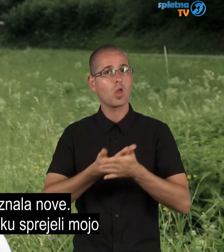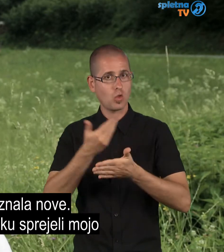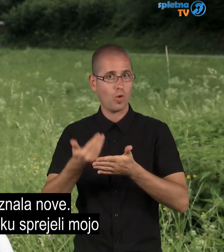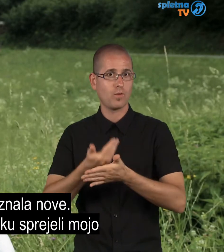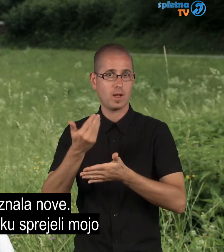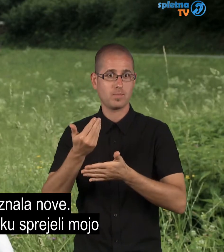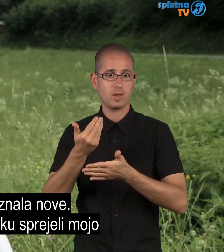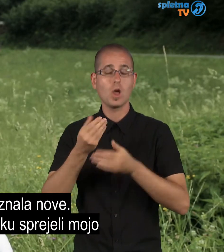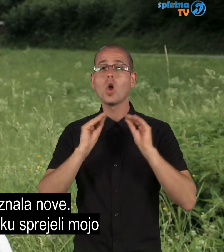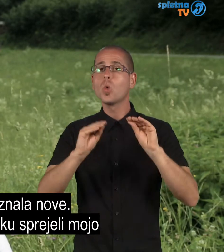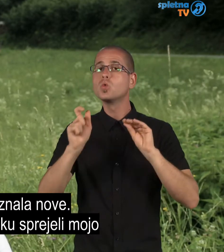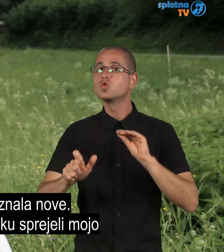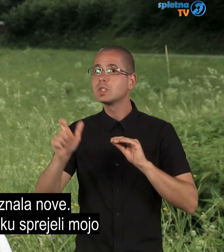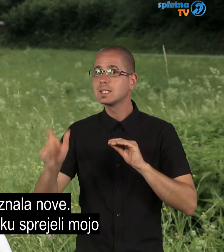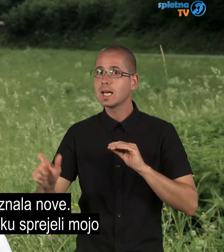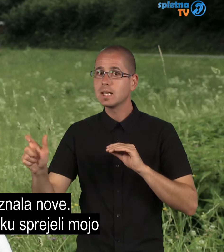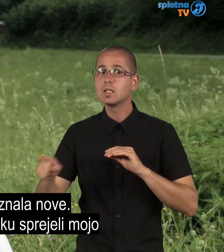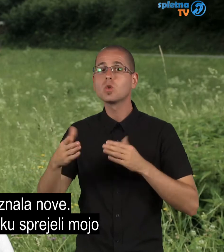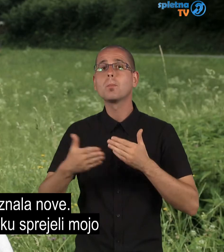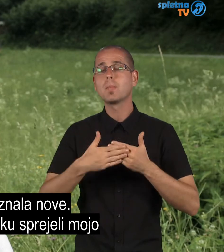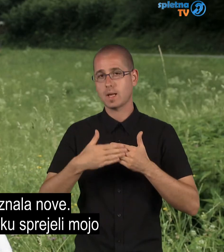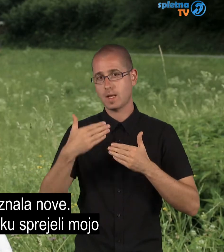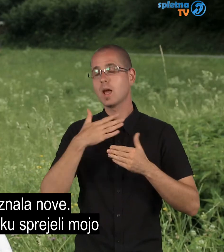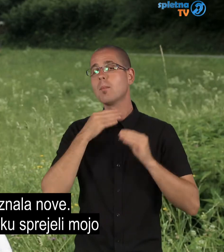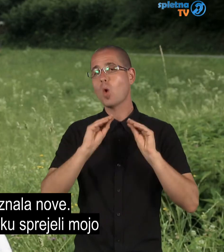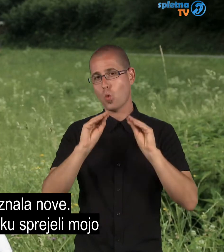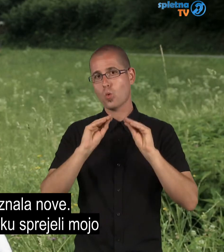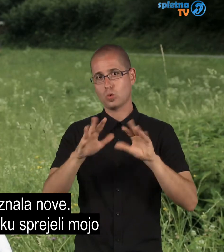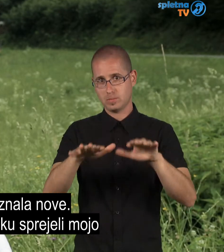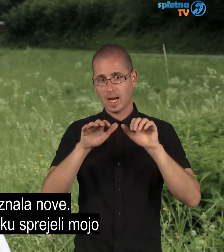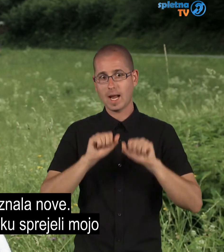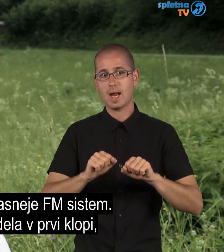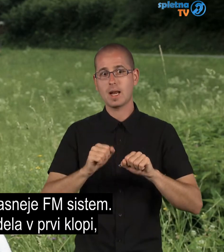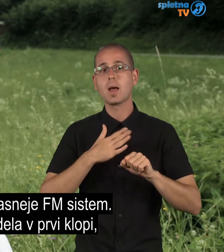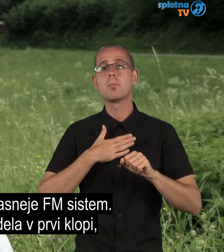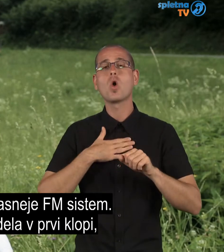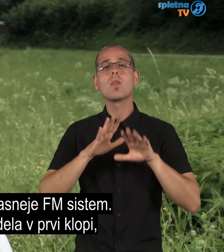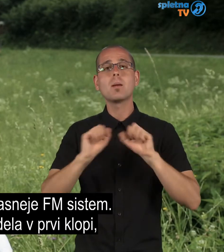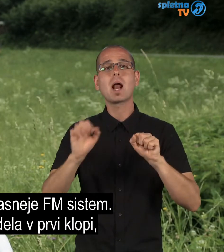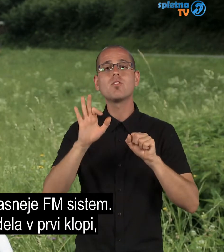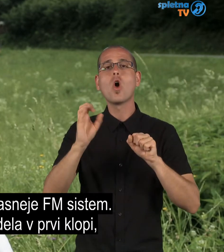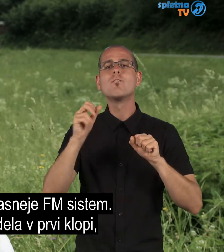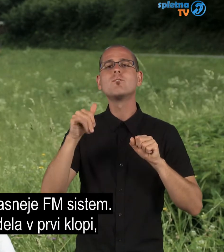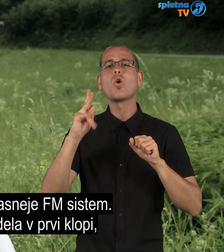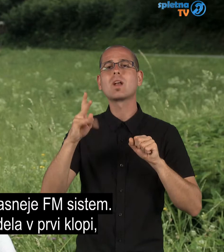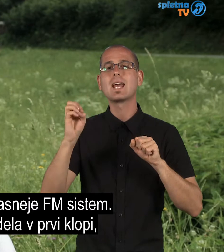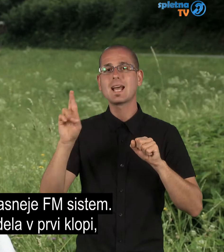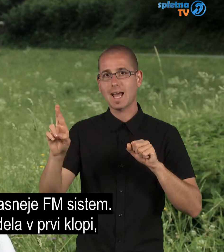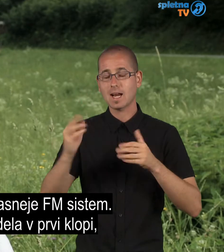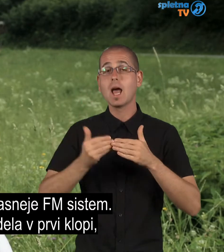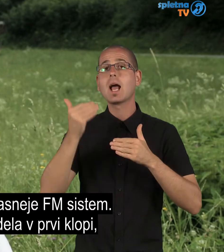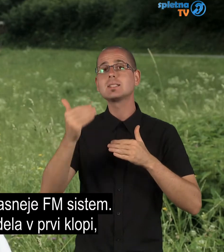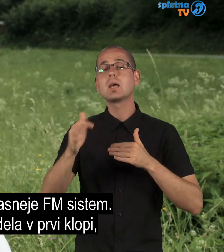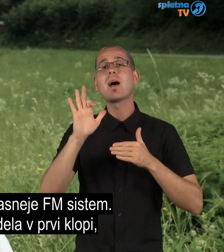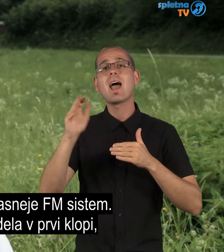nove. Učitelji so pri pouku sprejeli mojo napravo Fonikar, kasneje pa